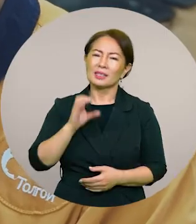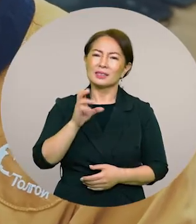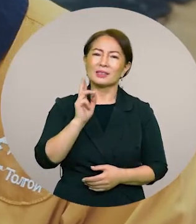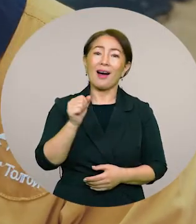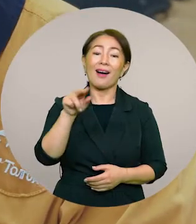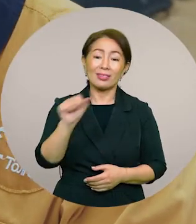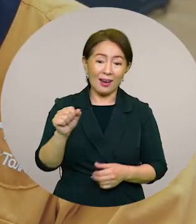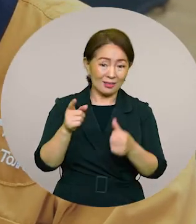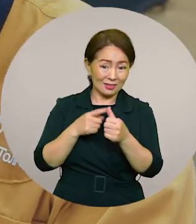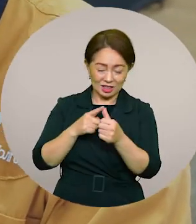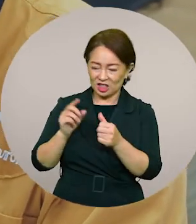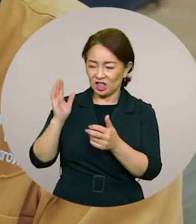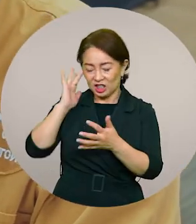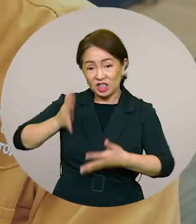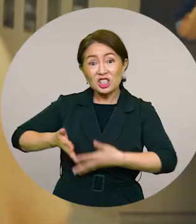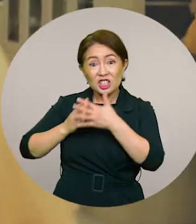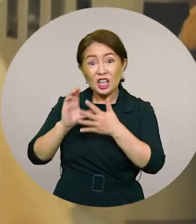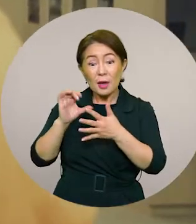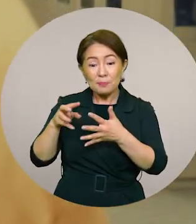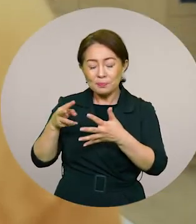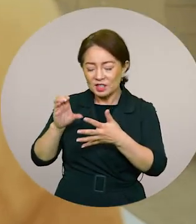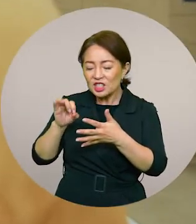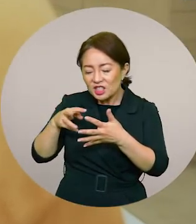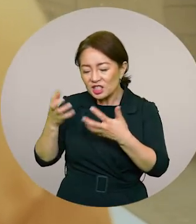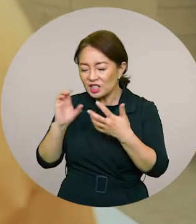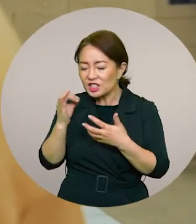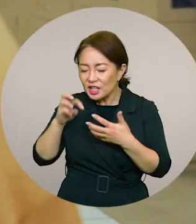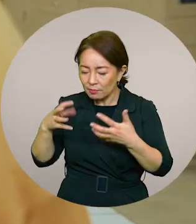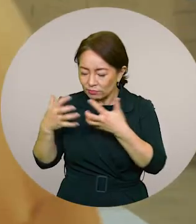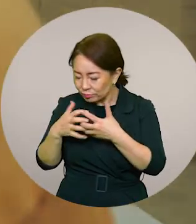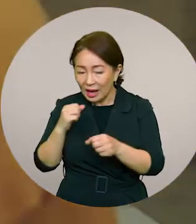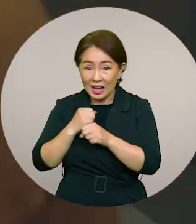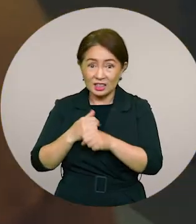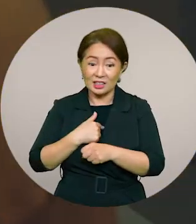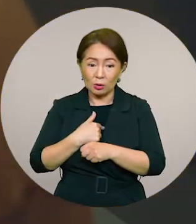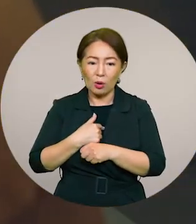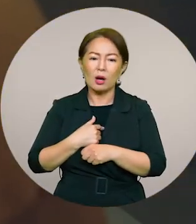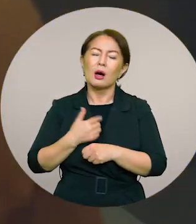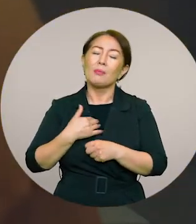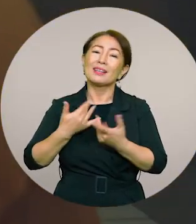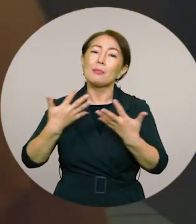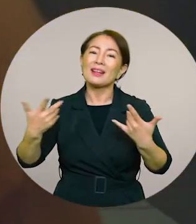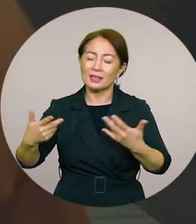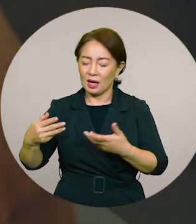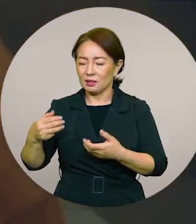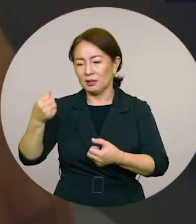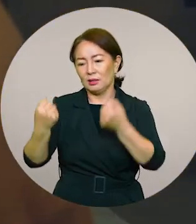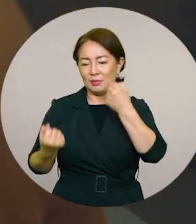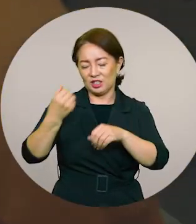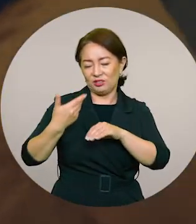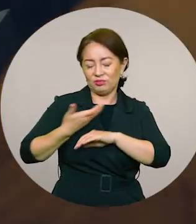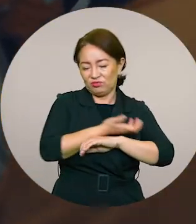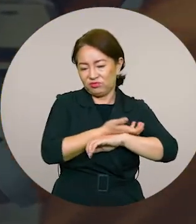гэдэг систем дээр ажиллаж байгаа. Үндсэн материал тээвэрлэлтийн систем, хөдөр